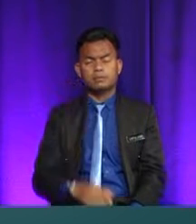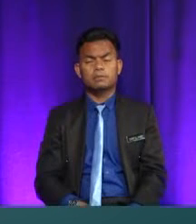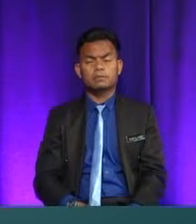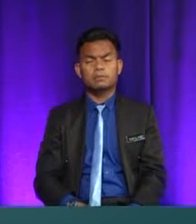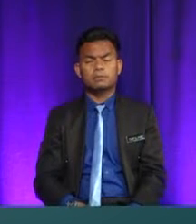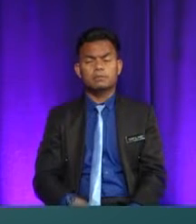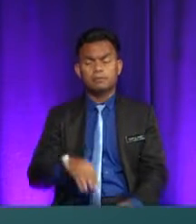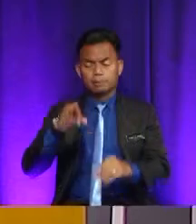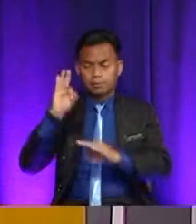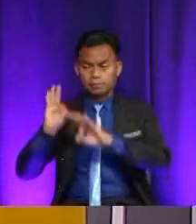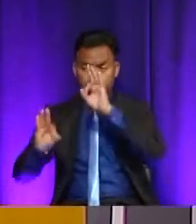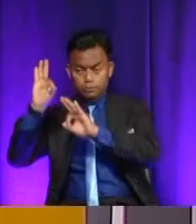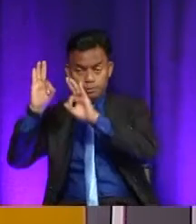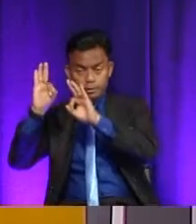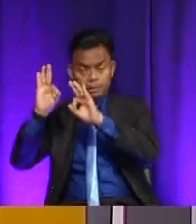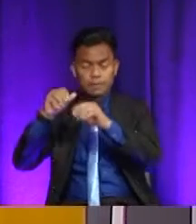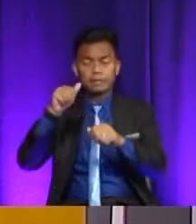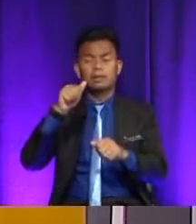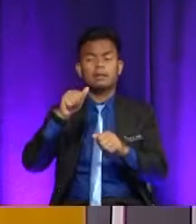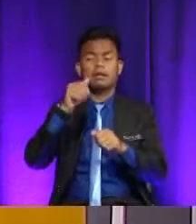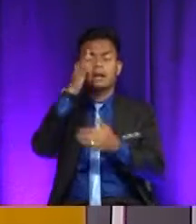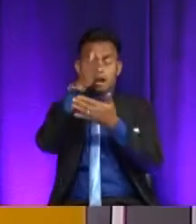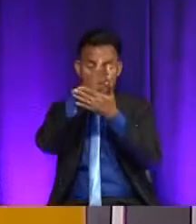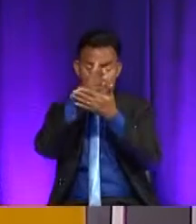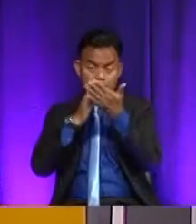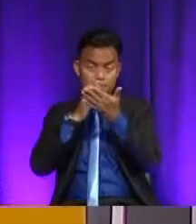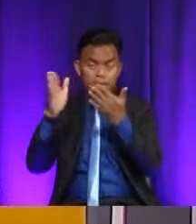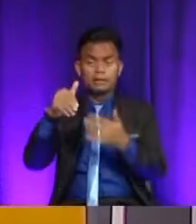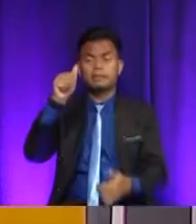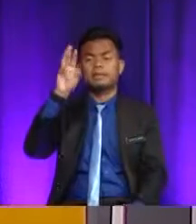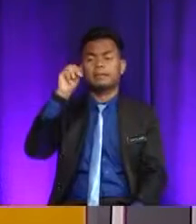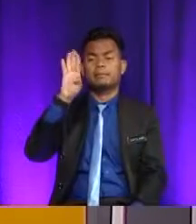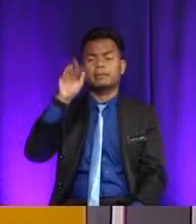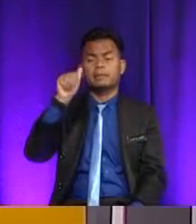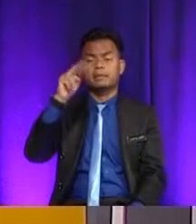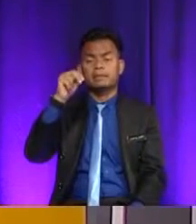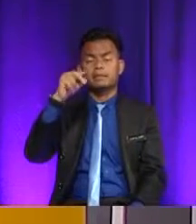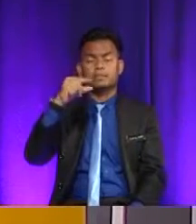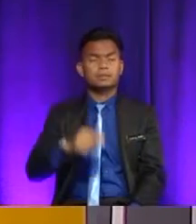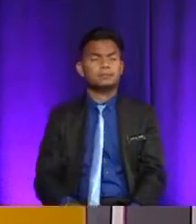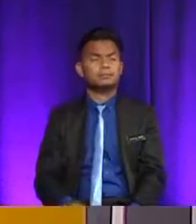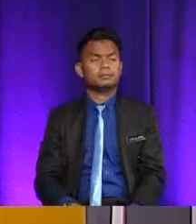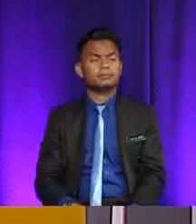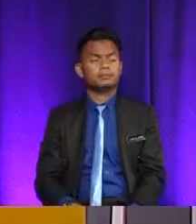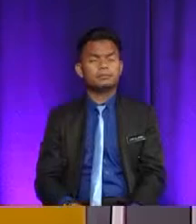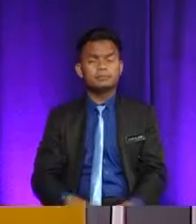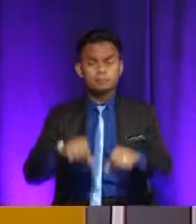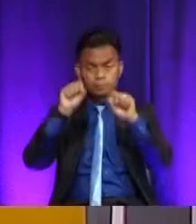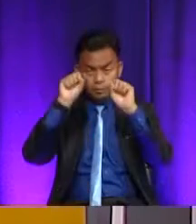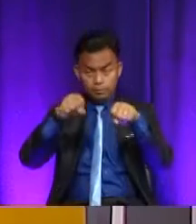ambang frekuensi ini adalah frekuensi minimum untuk membolehkan elektron untuk